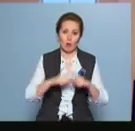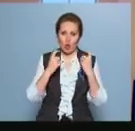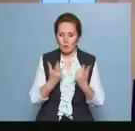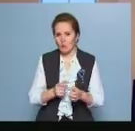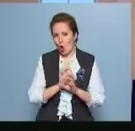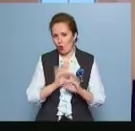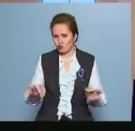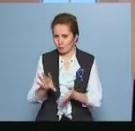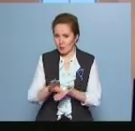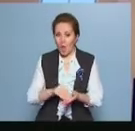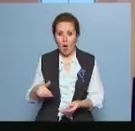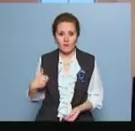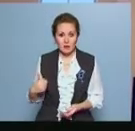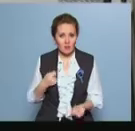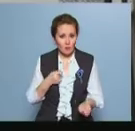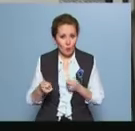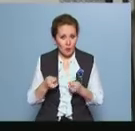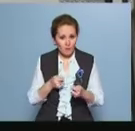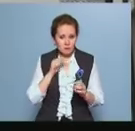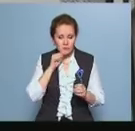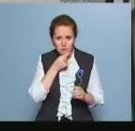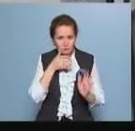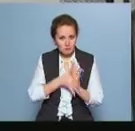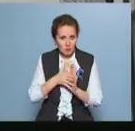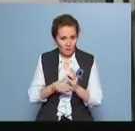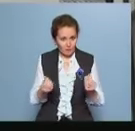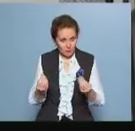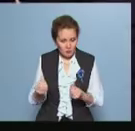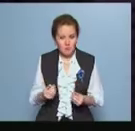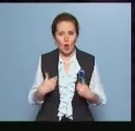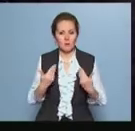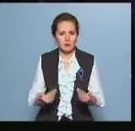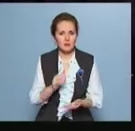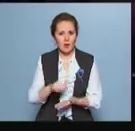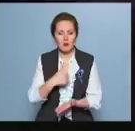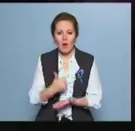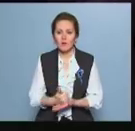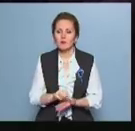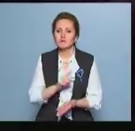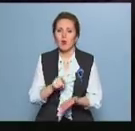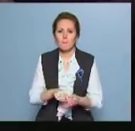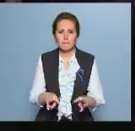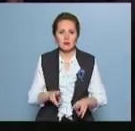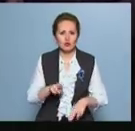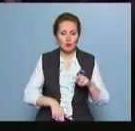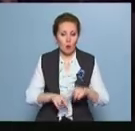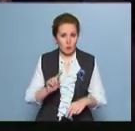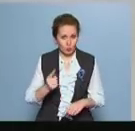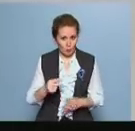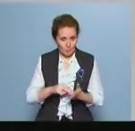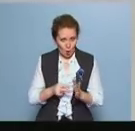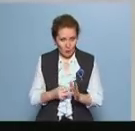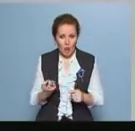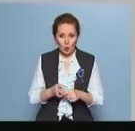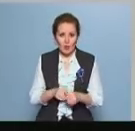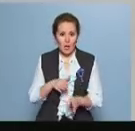пример эффективного управления финансами, подметил глава и обратился с резонным вопросом к Минстрою. Почему проекты, которые реализуются за счет